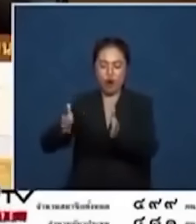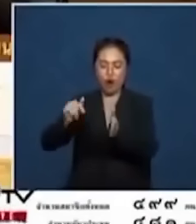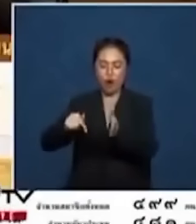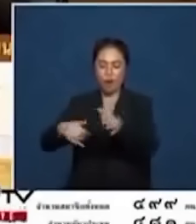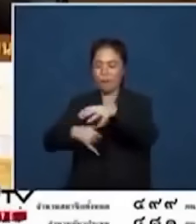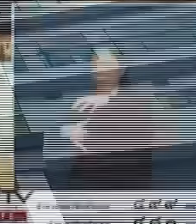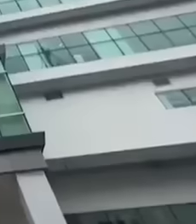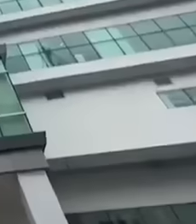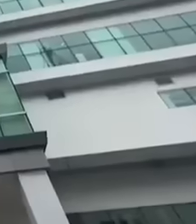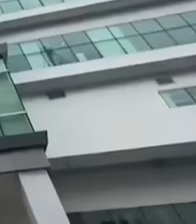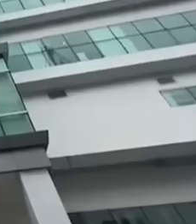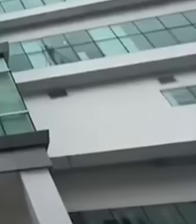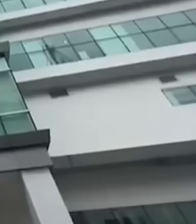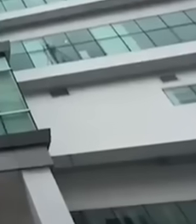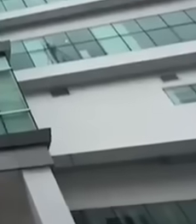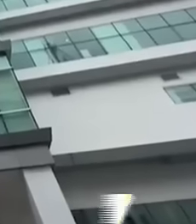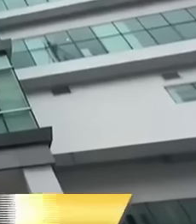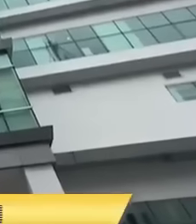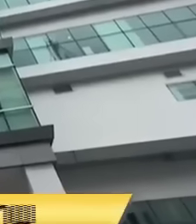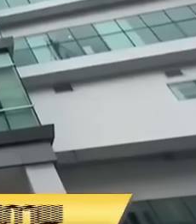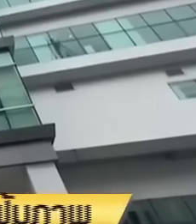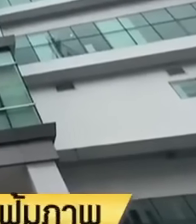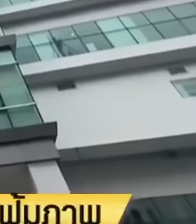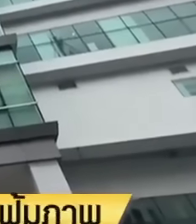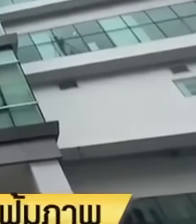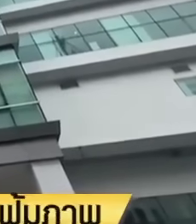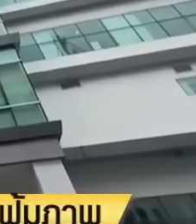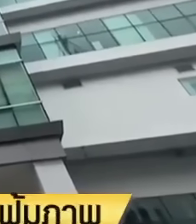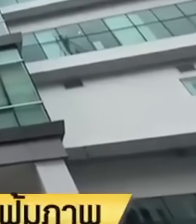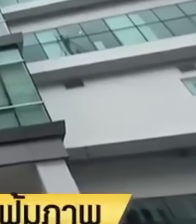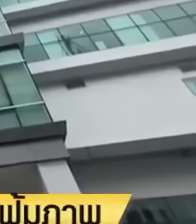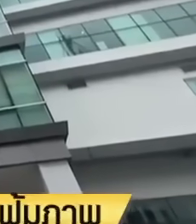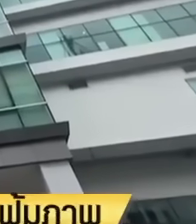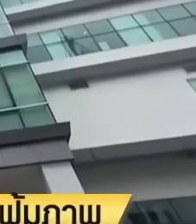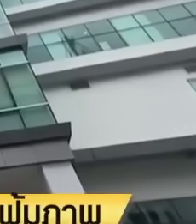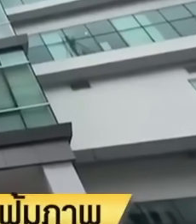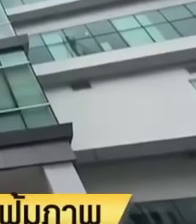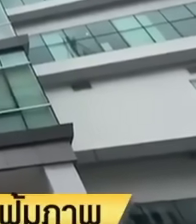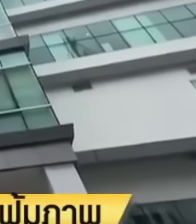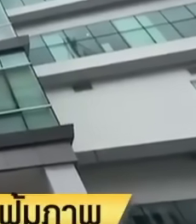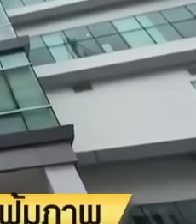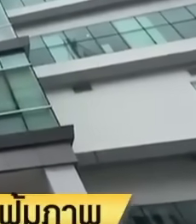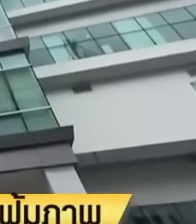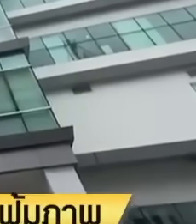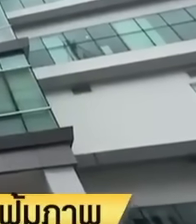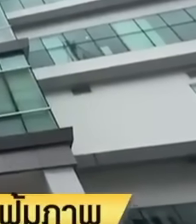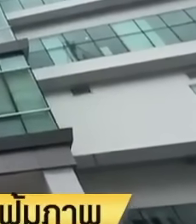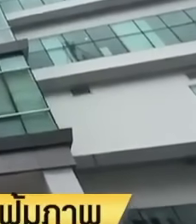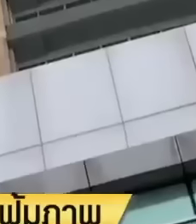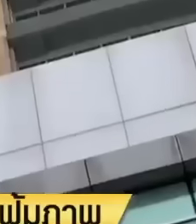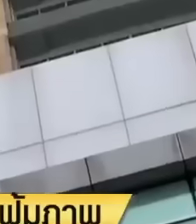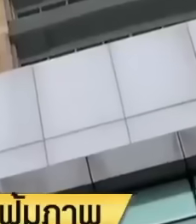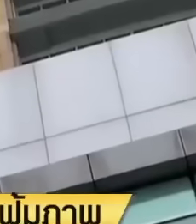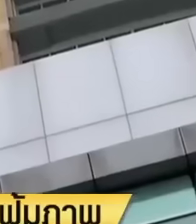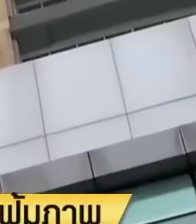าการที่ไปรักษาตัวอยู่โรงพยาบาลนะอยู่ในห้องสี่เหลี่ยมไปไหนไม่ได้นั่นก็คือ